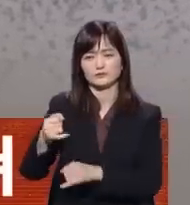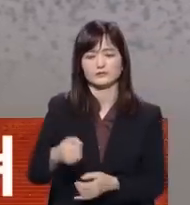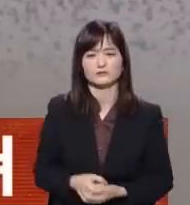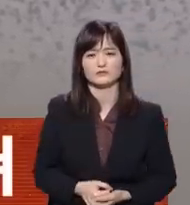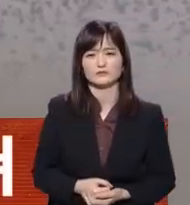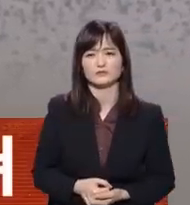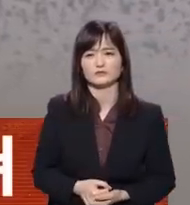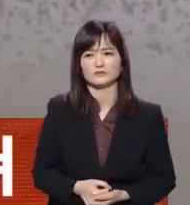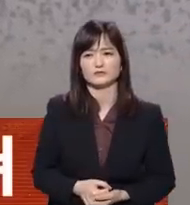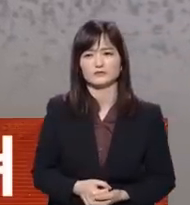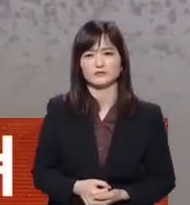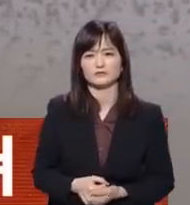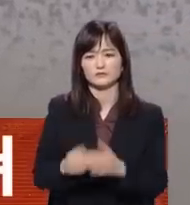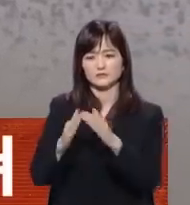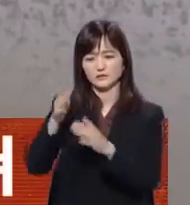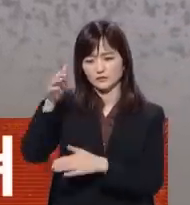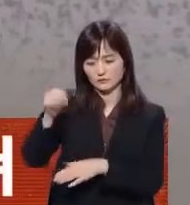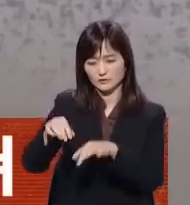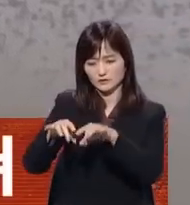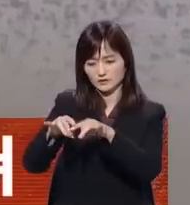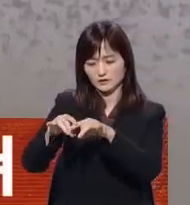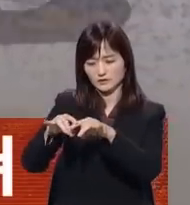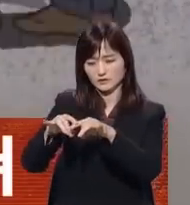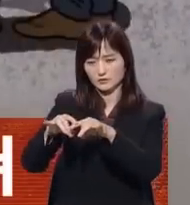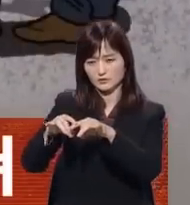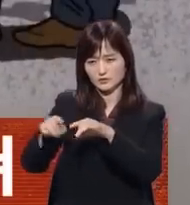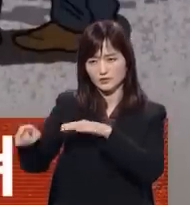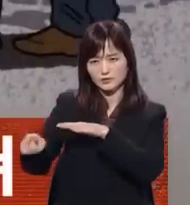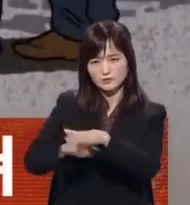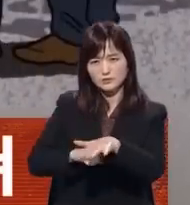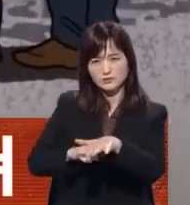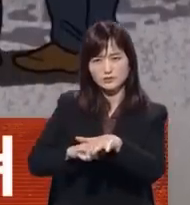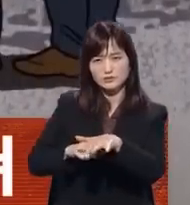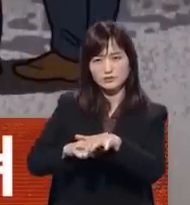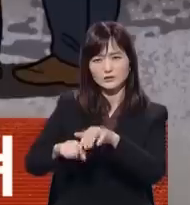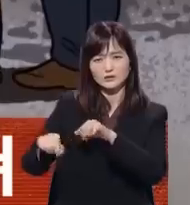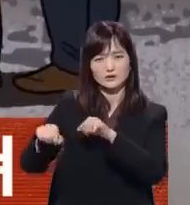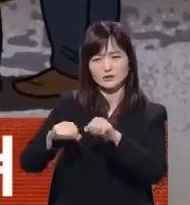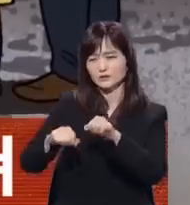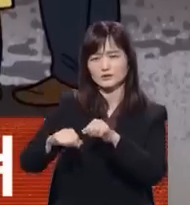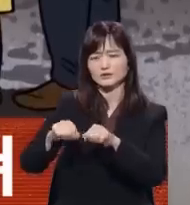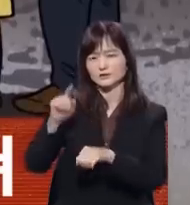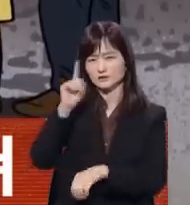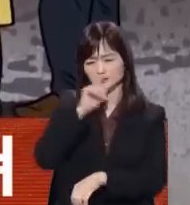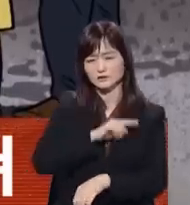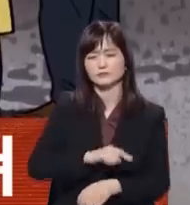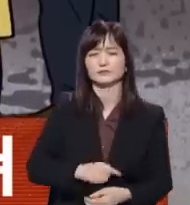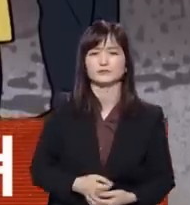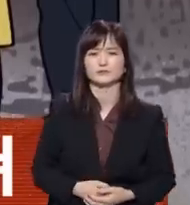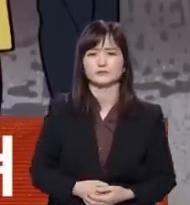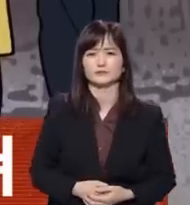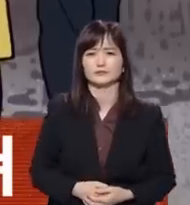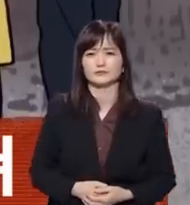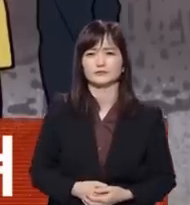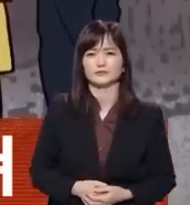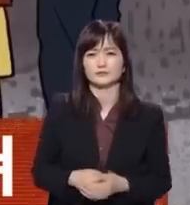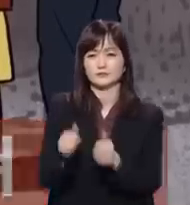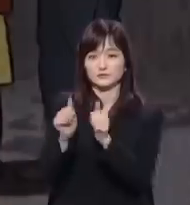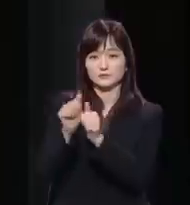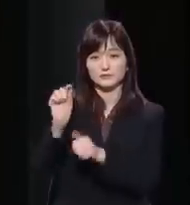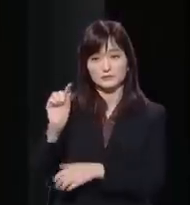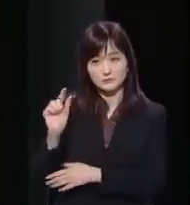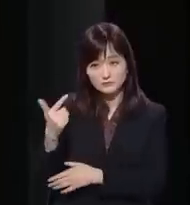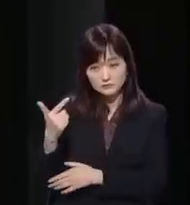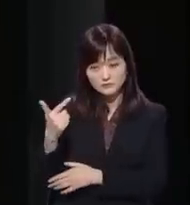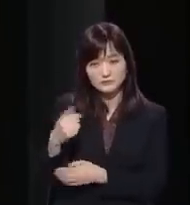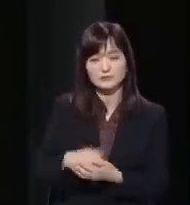주위집 라디오를 훔쳐 가기도 했던 그런 그러니까 뭐 행실에 그렇게 좋지 않았던 사람이죠 자 미스터 한 그리고